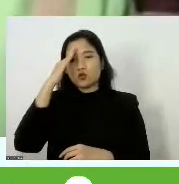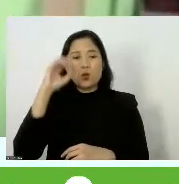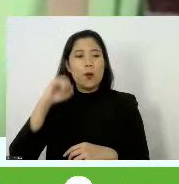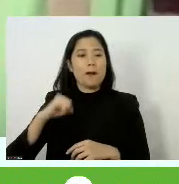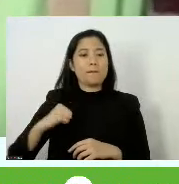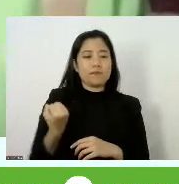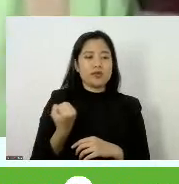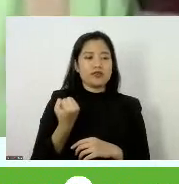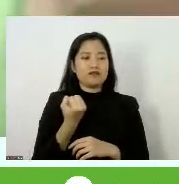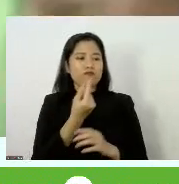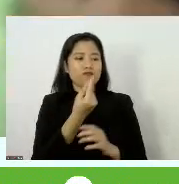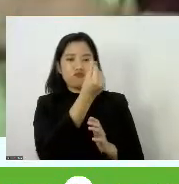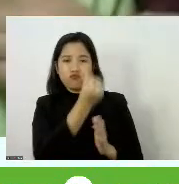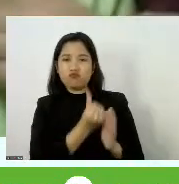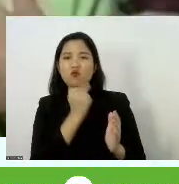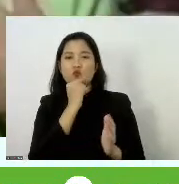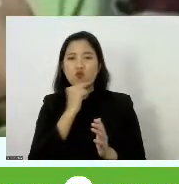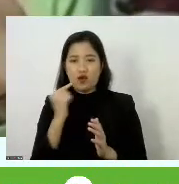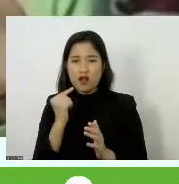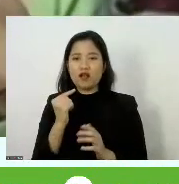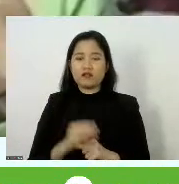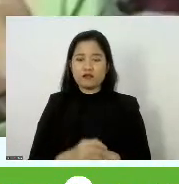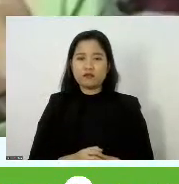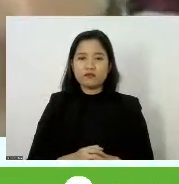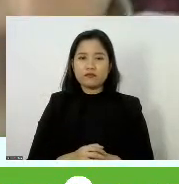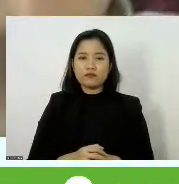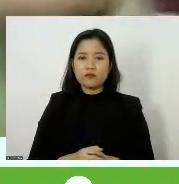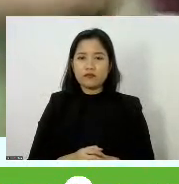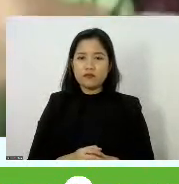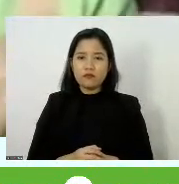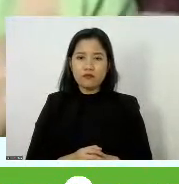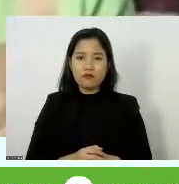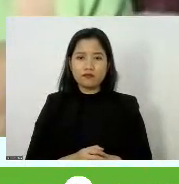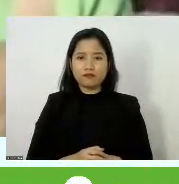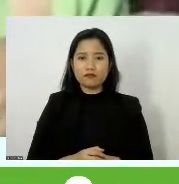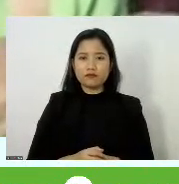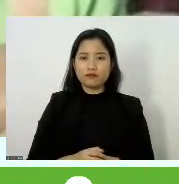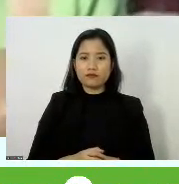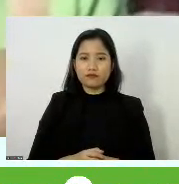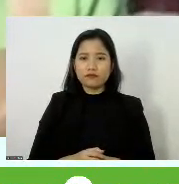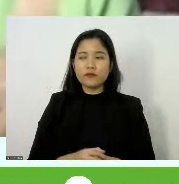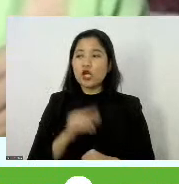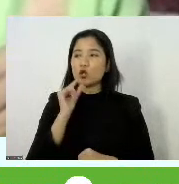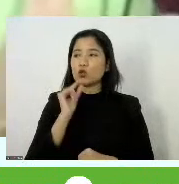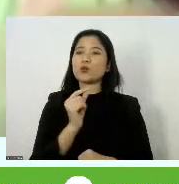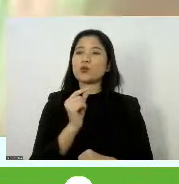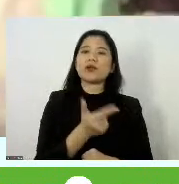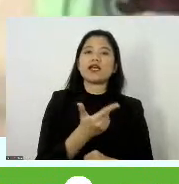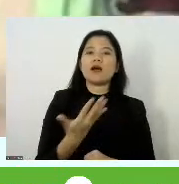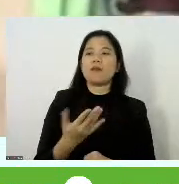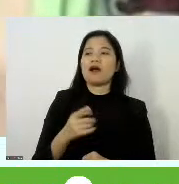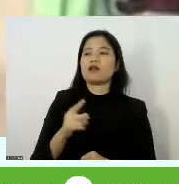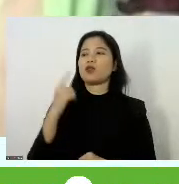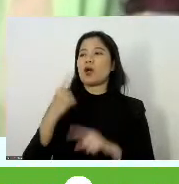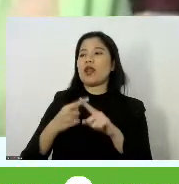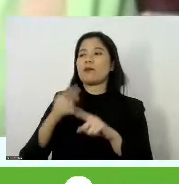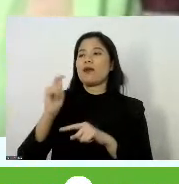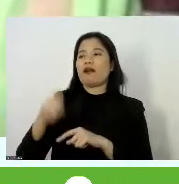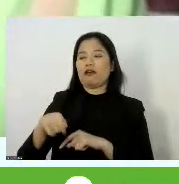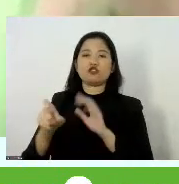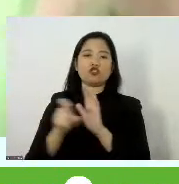ibu-ibu yang mengeluh akan kurangnya memasukkan suami untuk membeli barang-barang eh sekali pakai